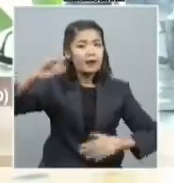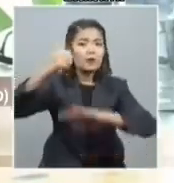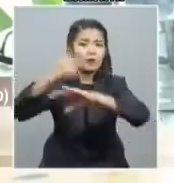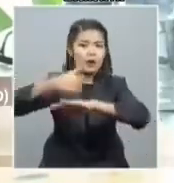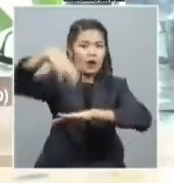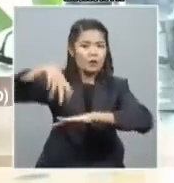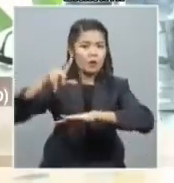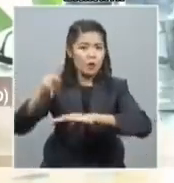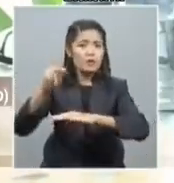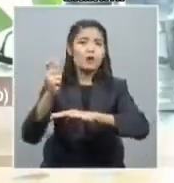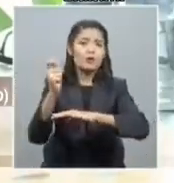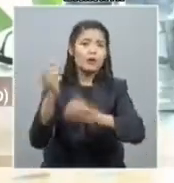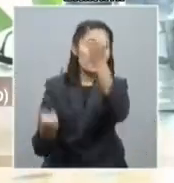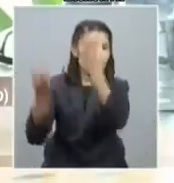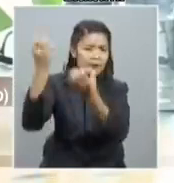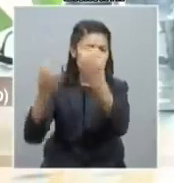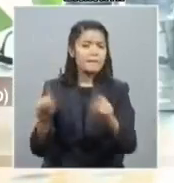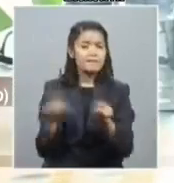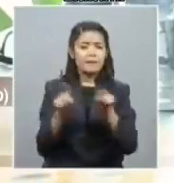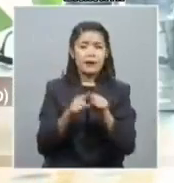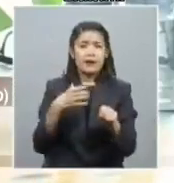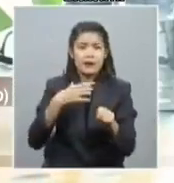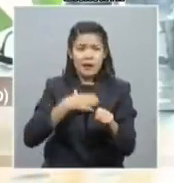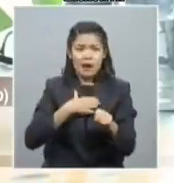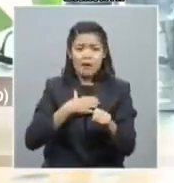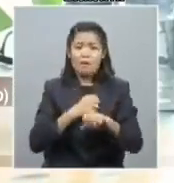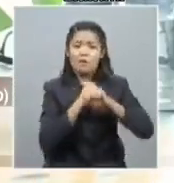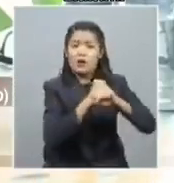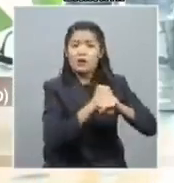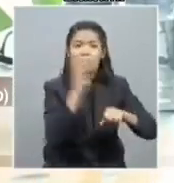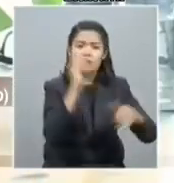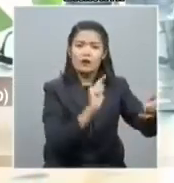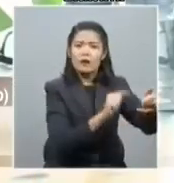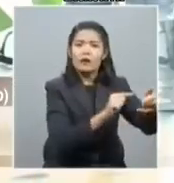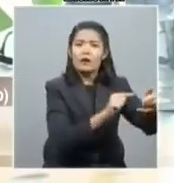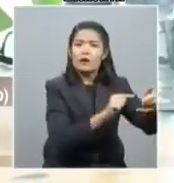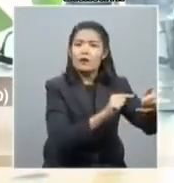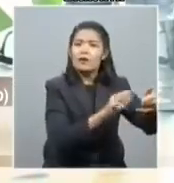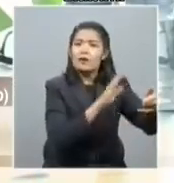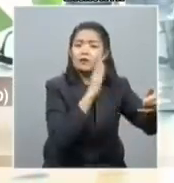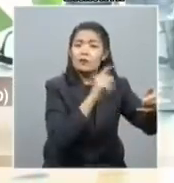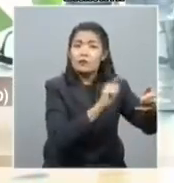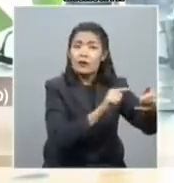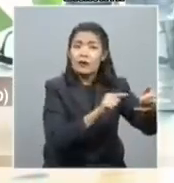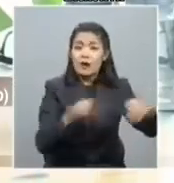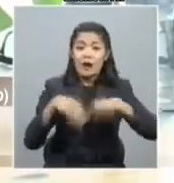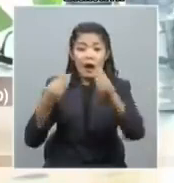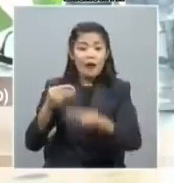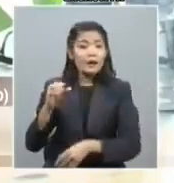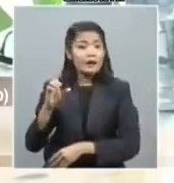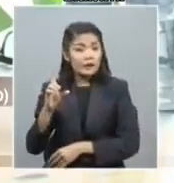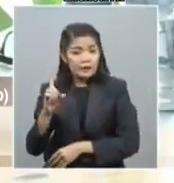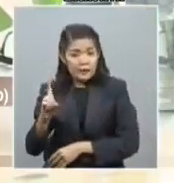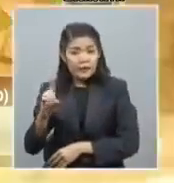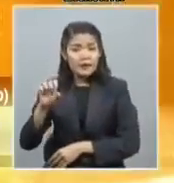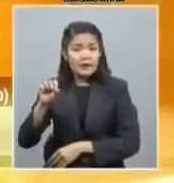จะเหมือนกับที่ไปแจ้งความนะครับก็คือต้องการที่จะกันตัวบุญแทนออกมาฮะถ้าหากจะต้องการให้ DSI ต้องการที่จะได้ตัว